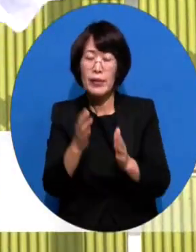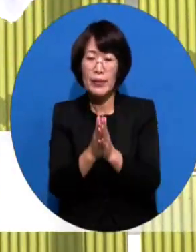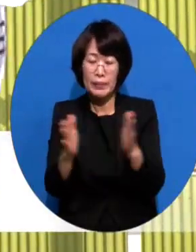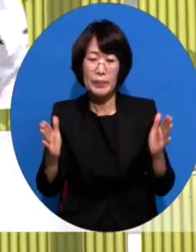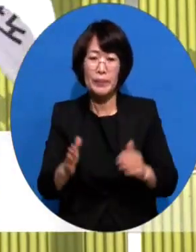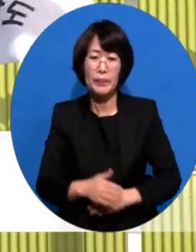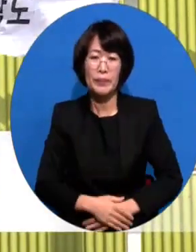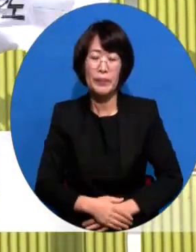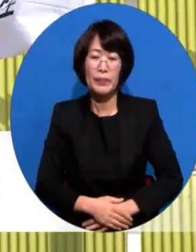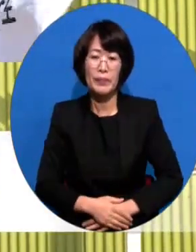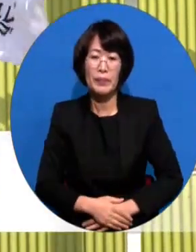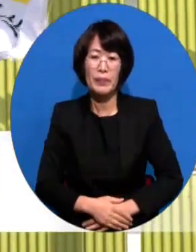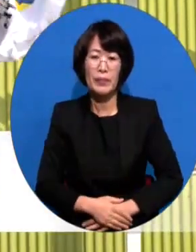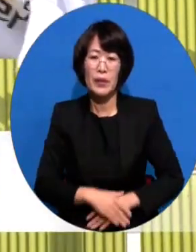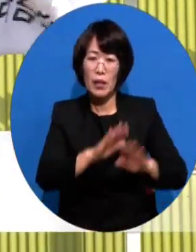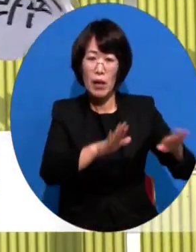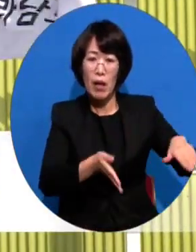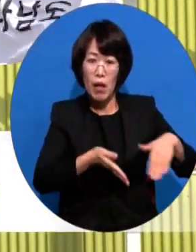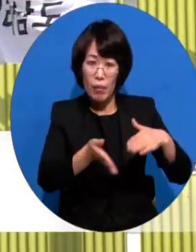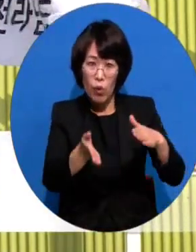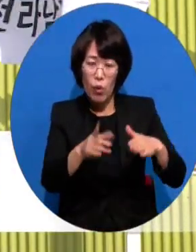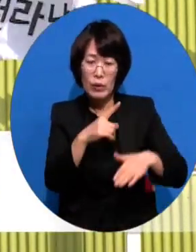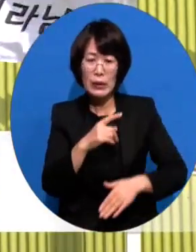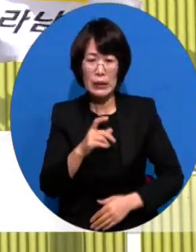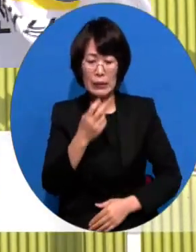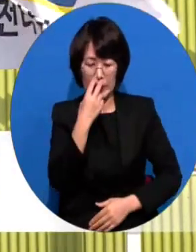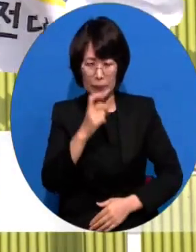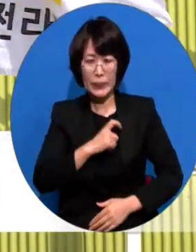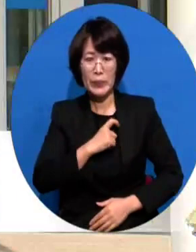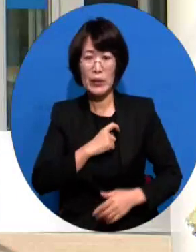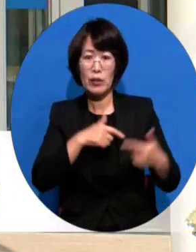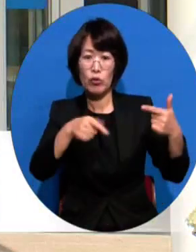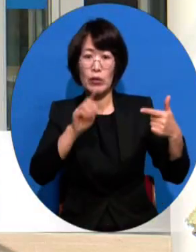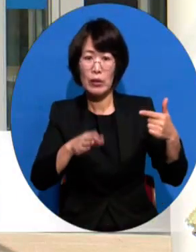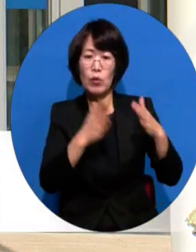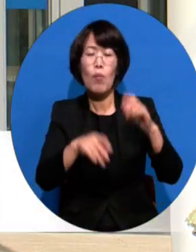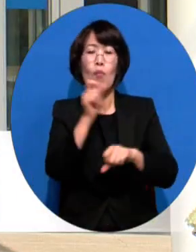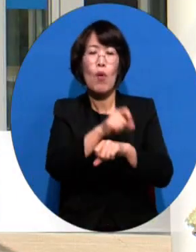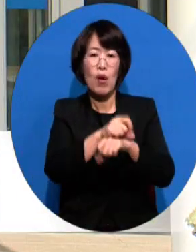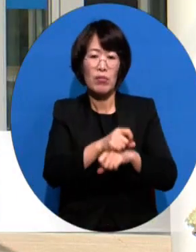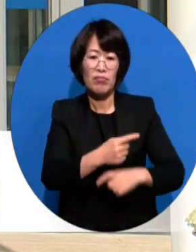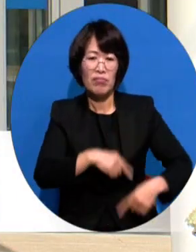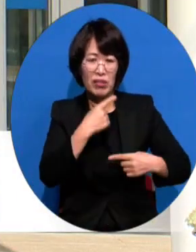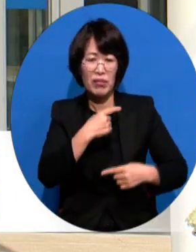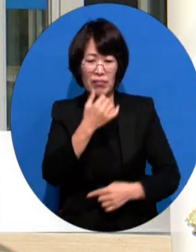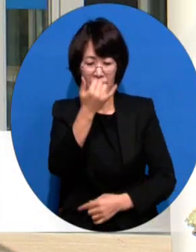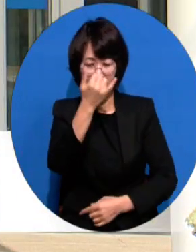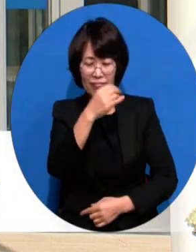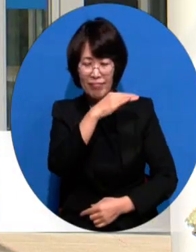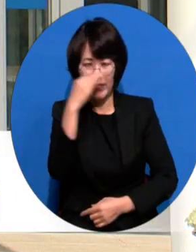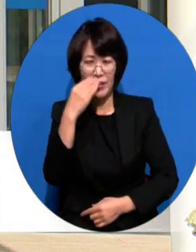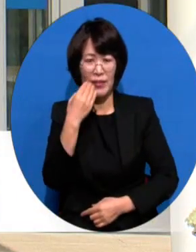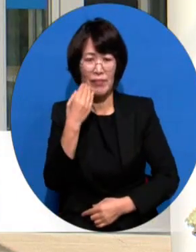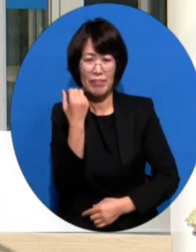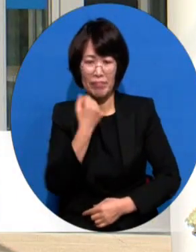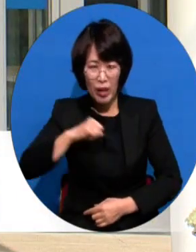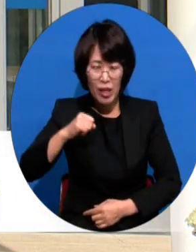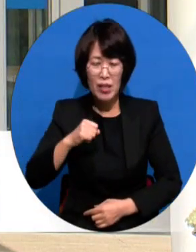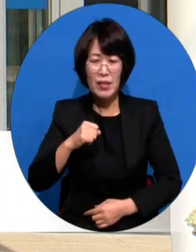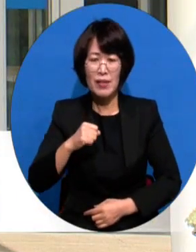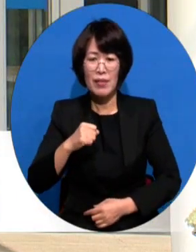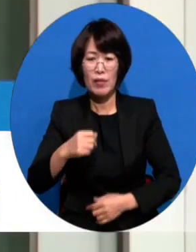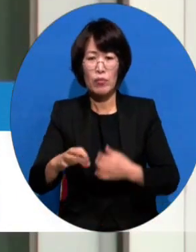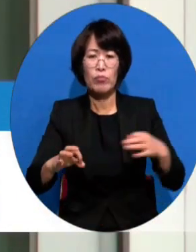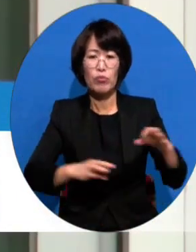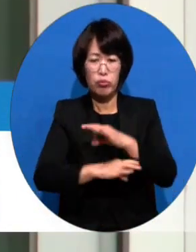나섰습니다. 전라남도는 의혹을 받고 있는 해당 공무원을 품위 유지 의무 위반과 부정청탁 혐의